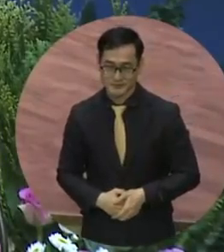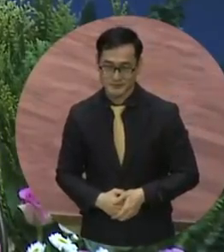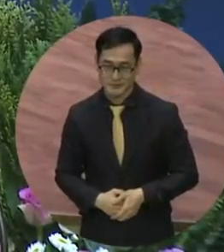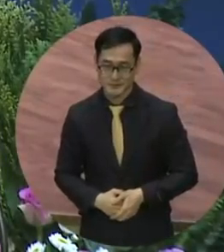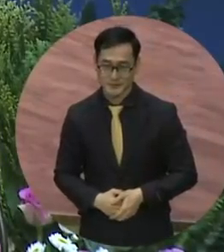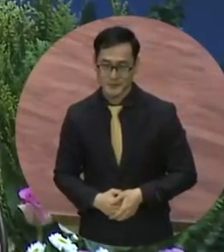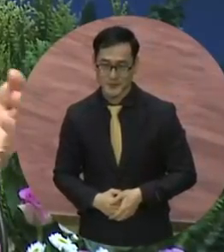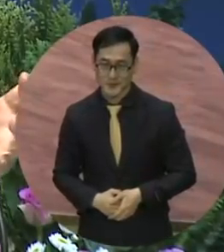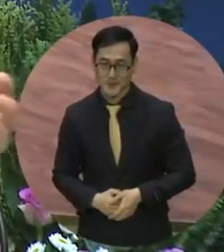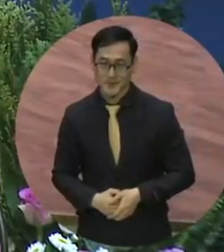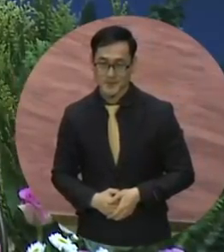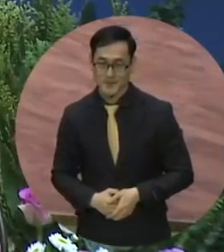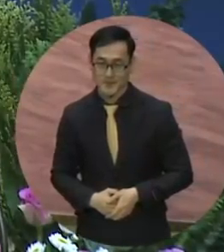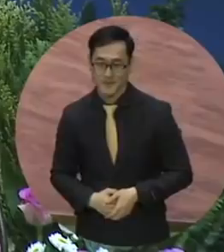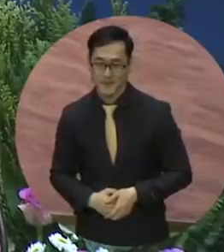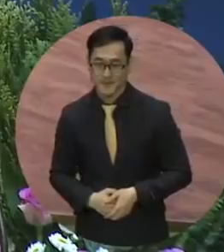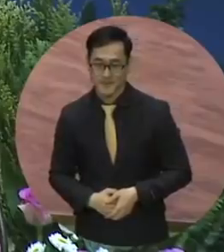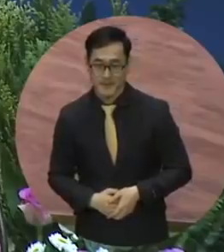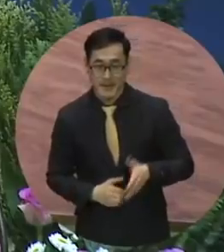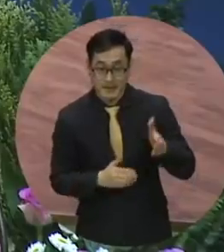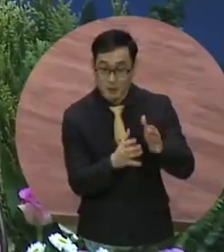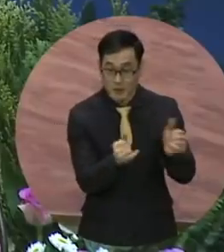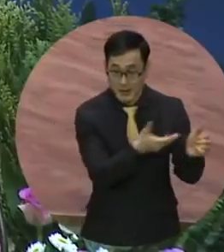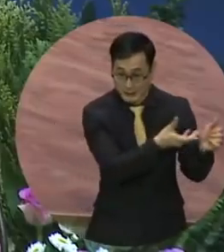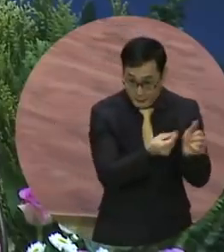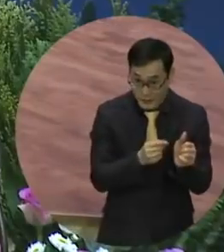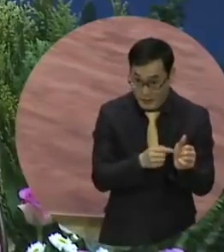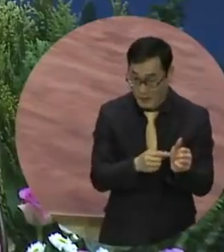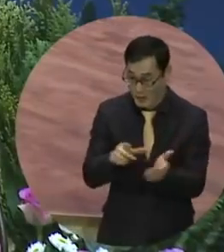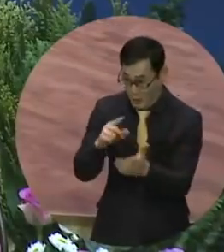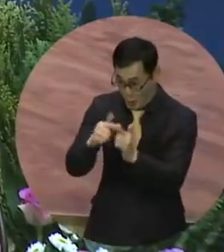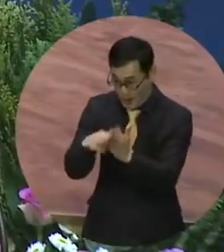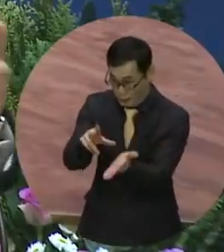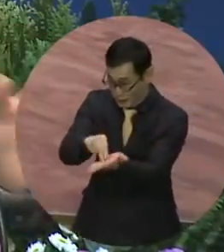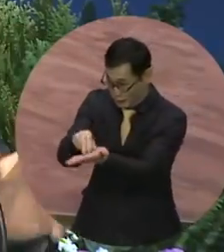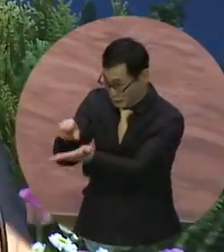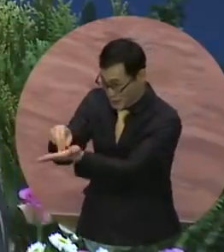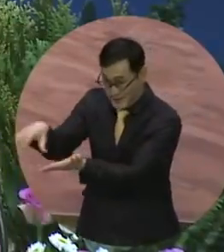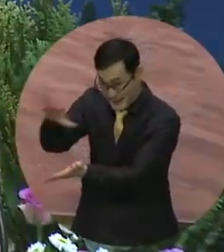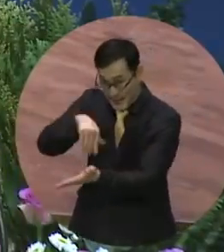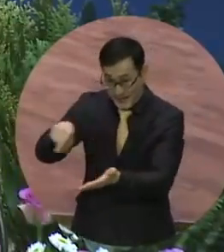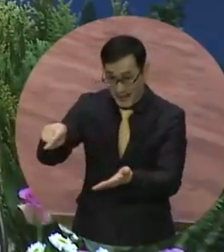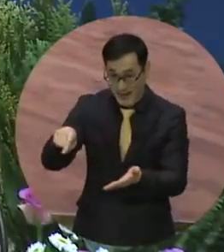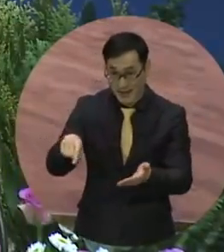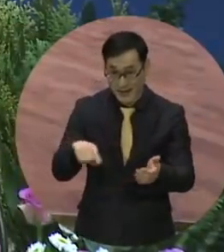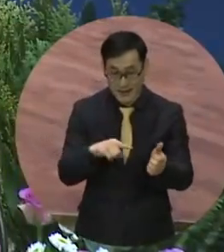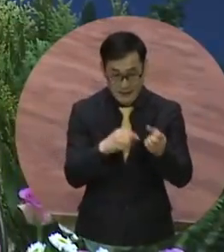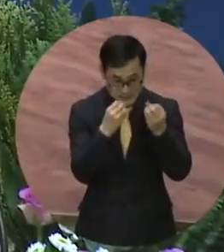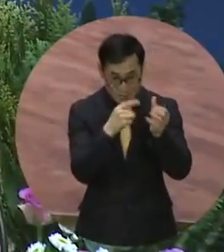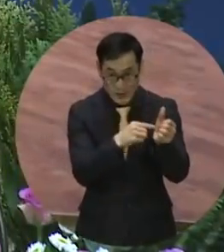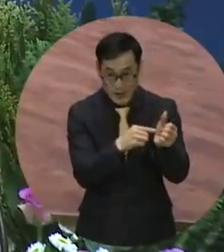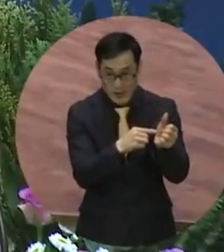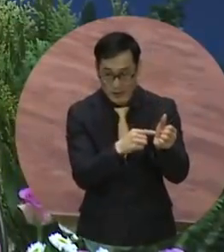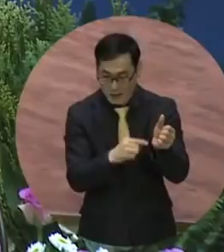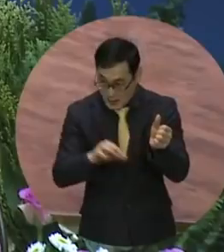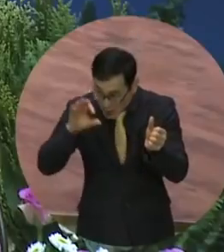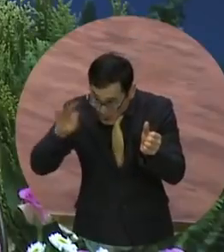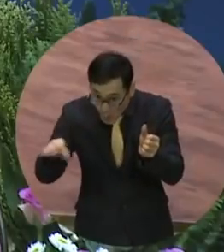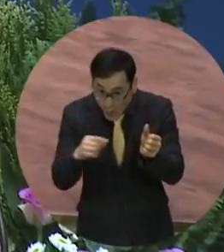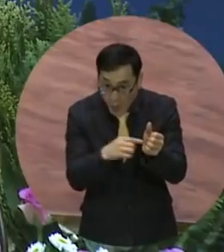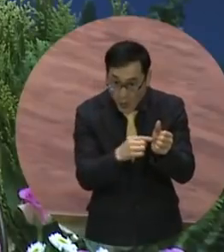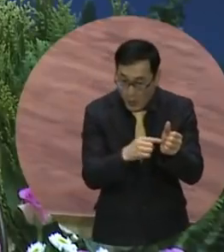새가족 정착실과를 전문가 불러가지고 교회 문제점을 다 지적해서 갱신하고 개혁하는 이런 일꾼들이 있으니 얼마나